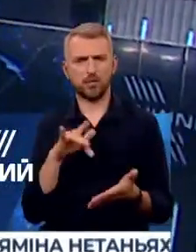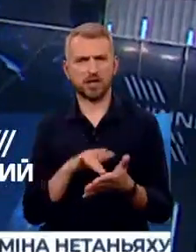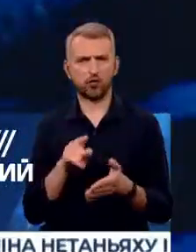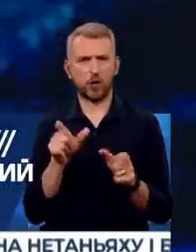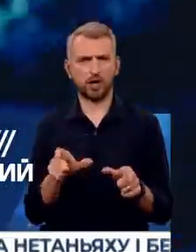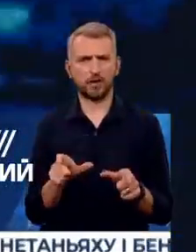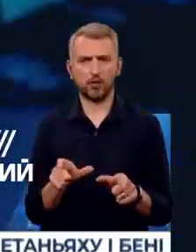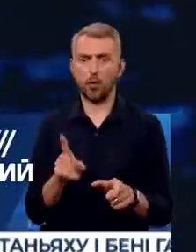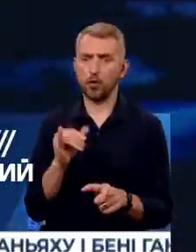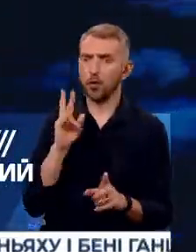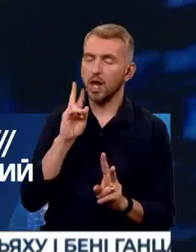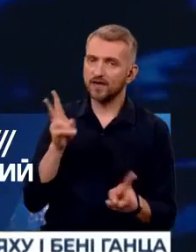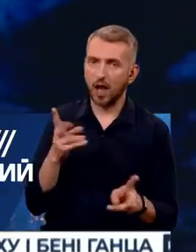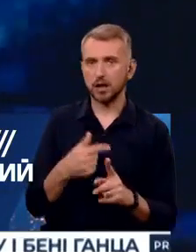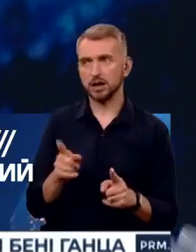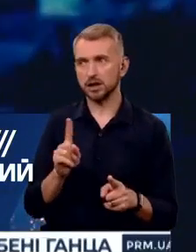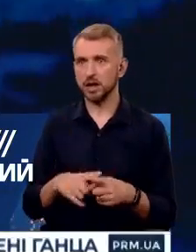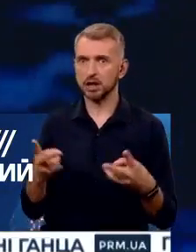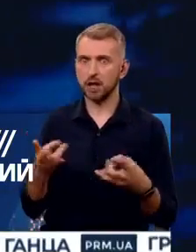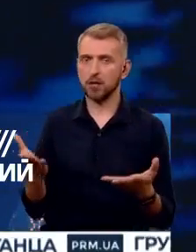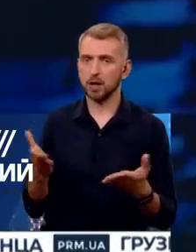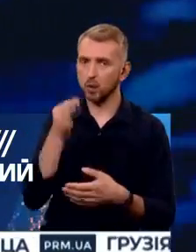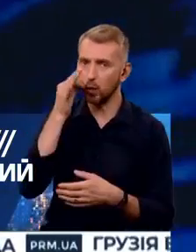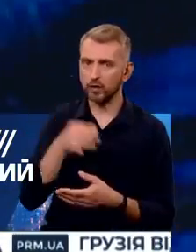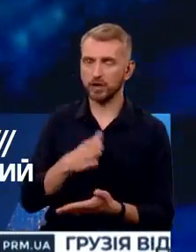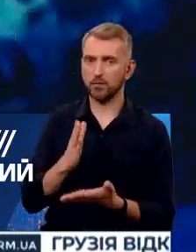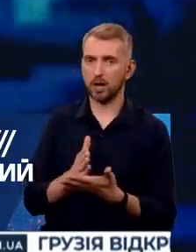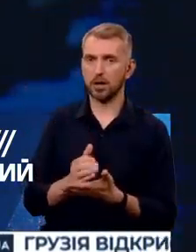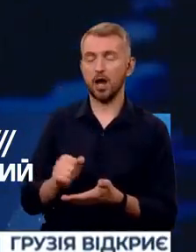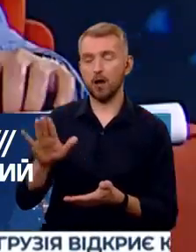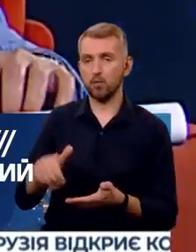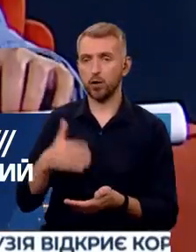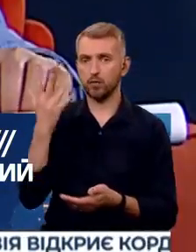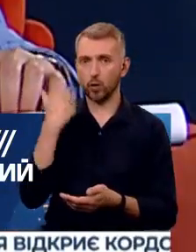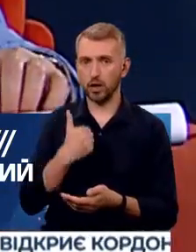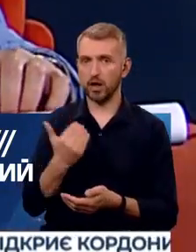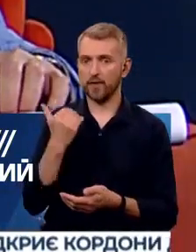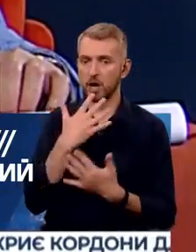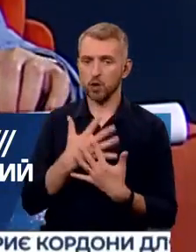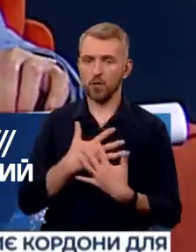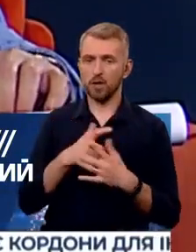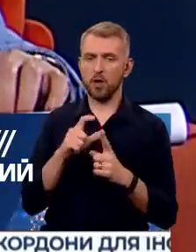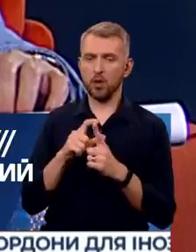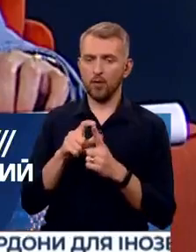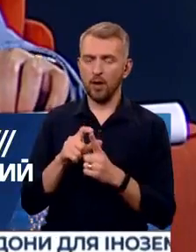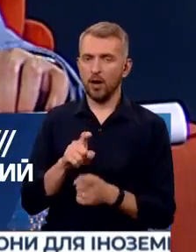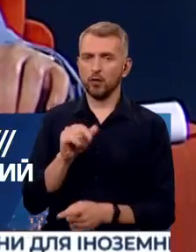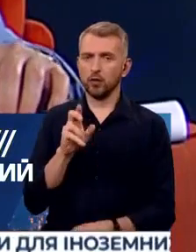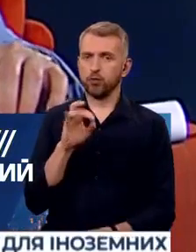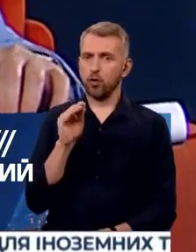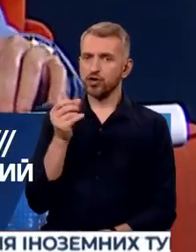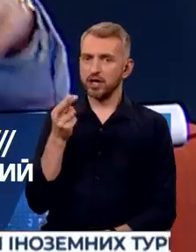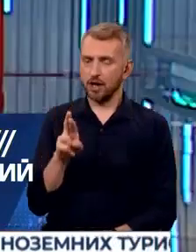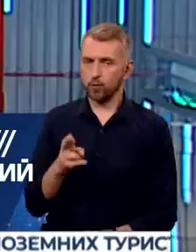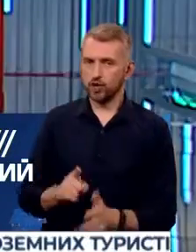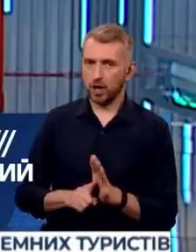Ну, добити не знали, бізнес? Це ж треба якийсь досвід мати, а потім, коли ваше любиме слово «зубожіння»